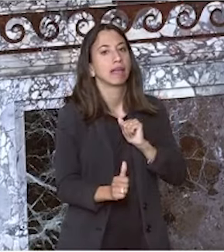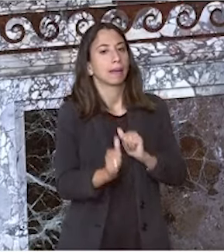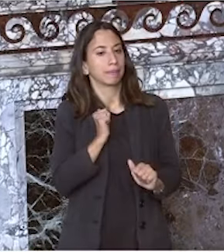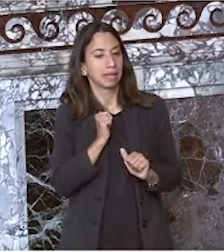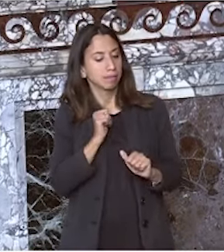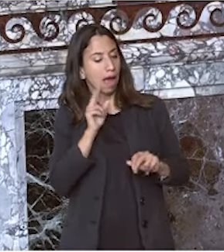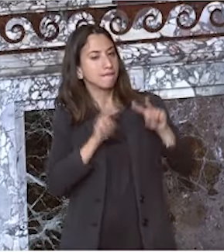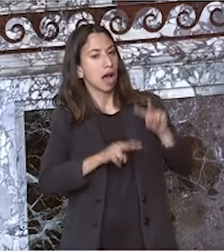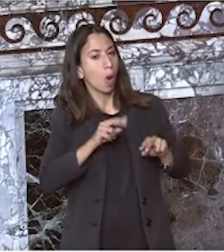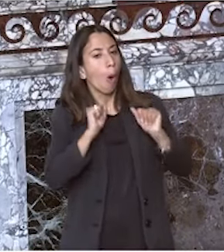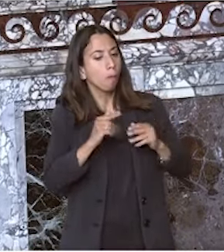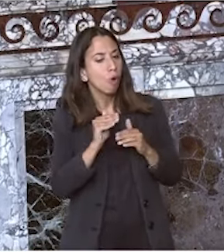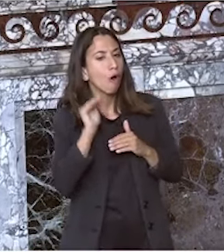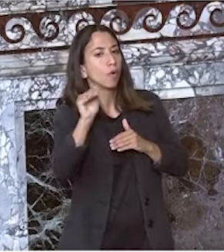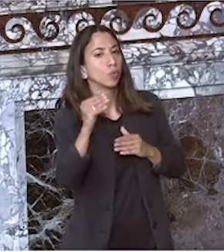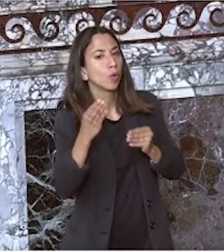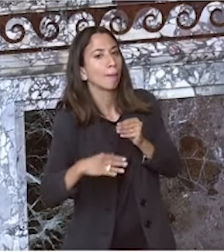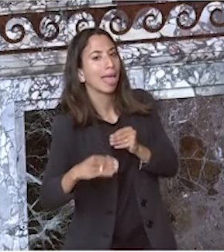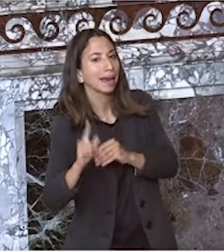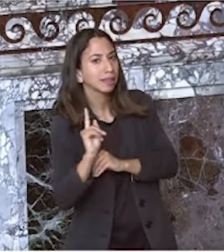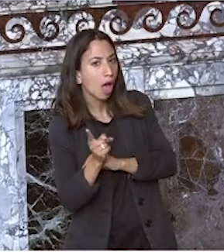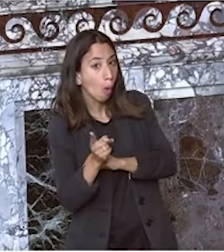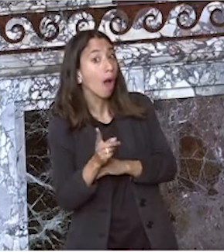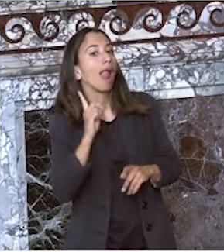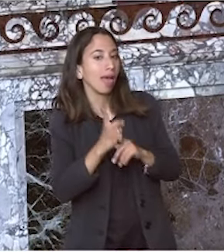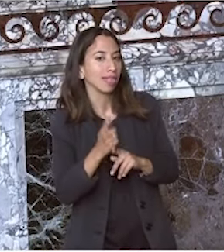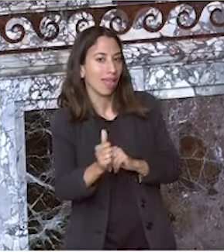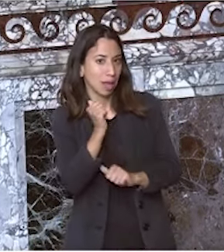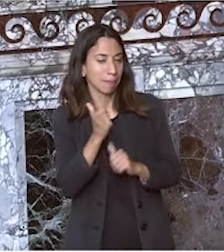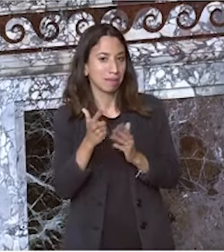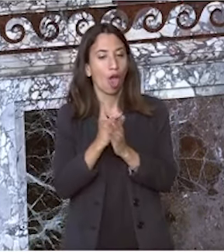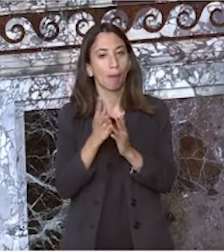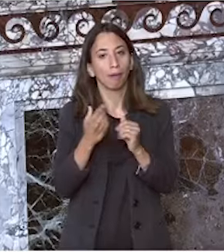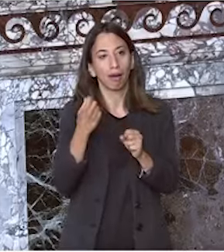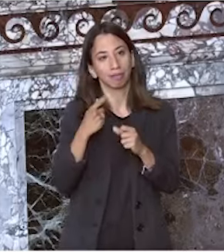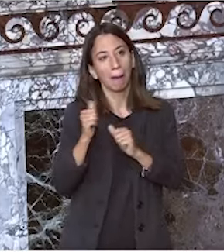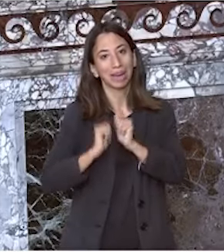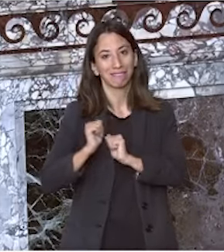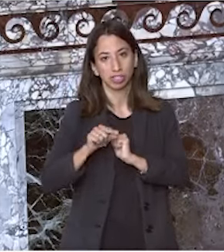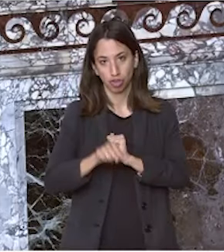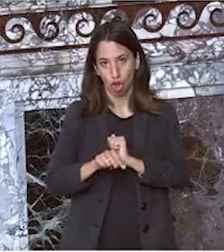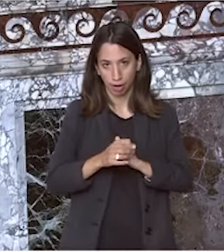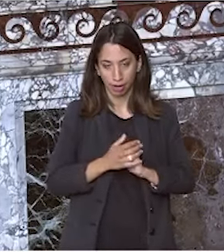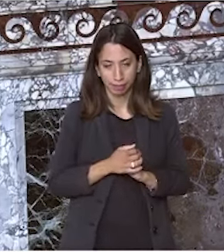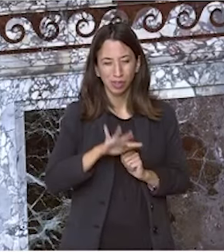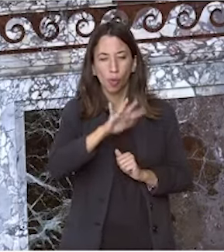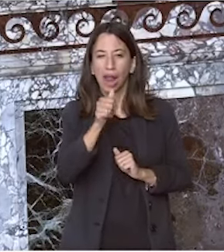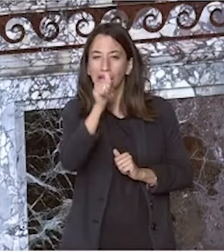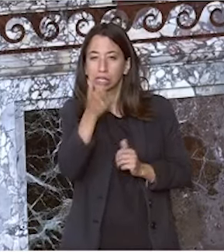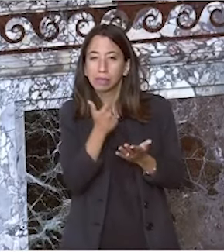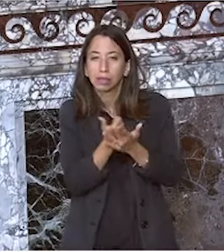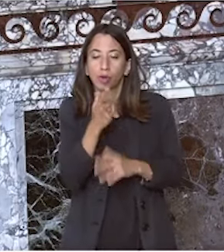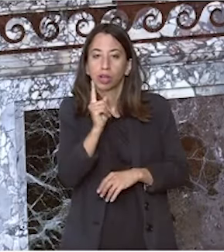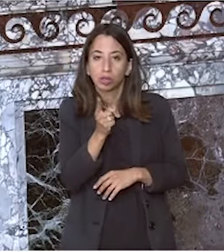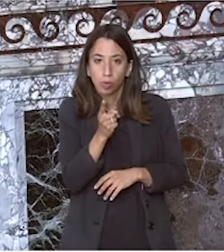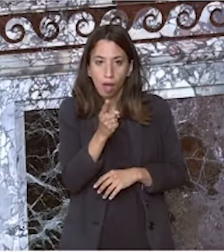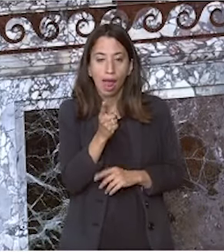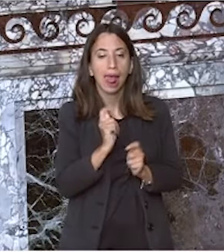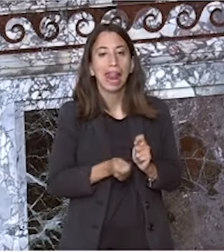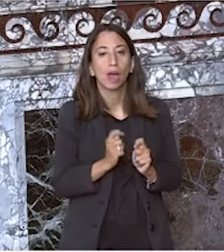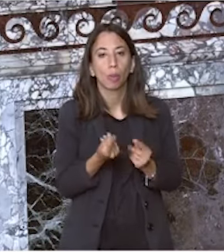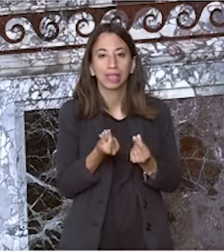attese, applicando scrupolosamente i principi contabili. Il secondo aspetto riguarda la